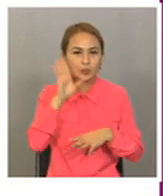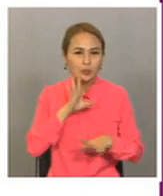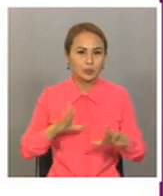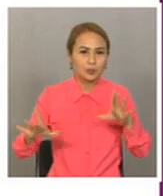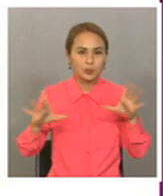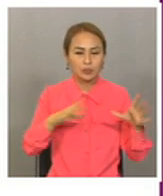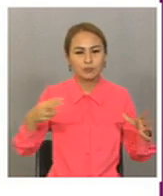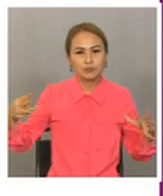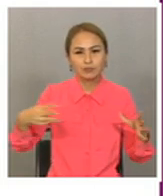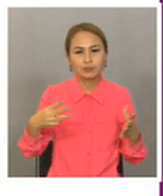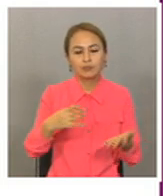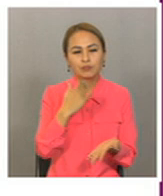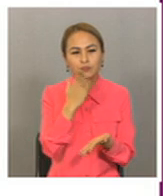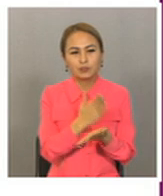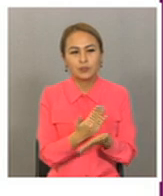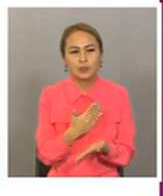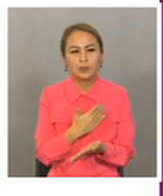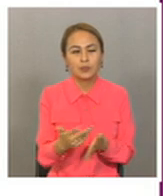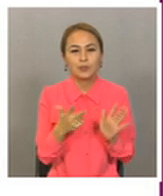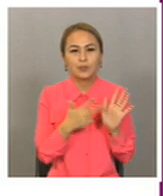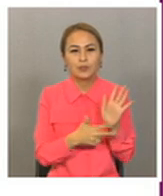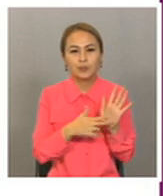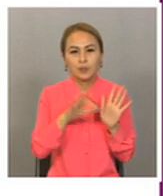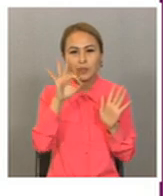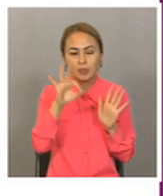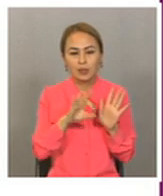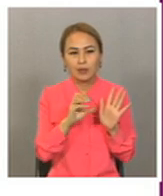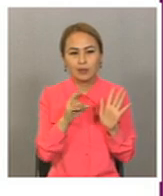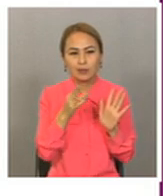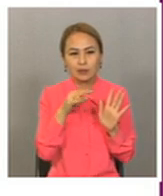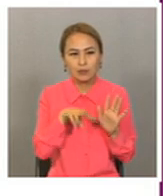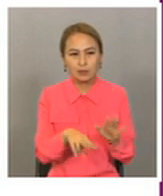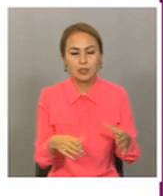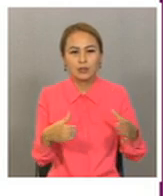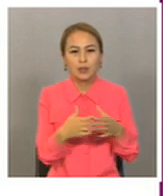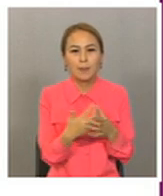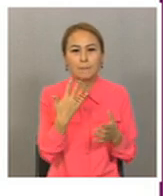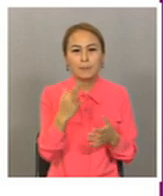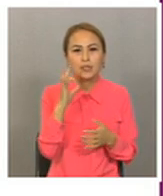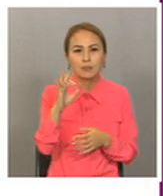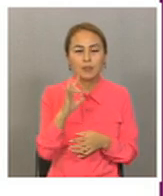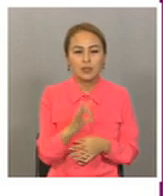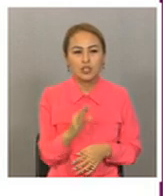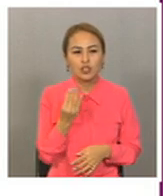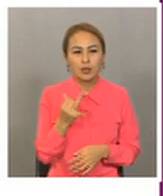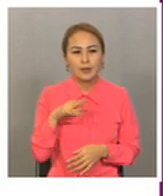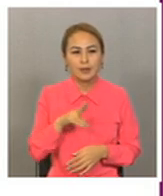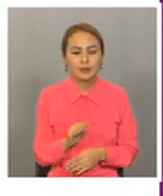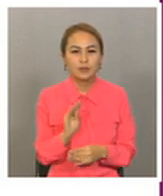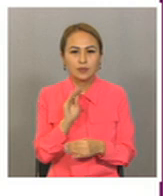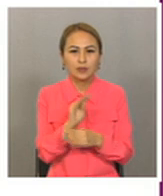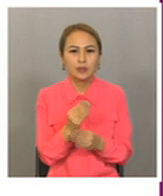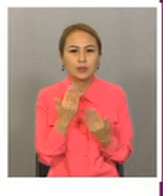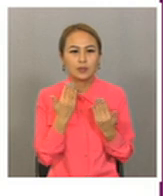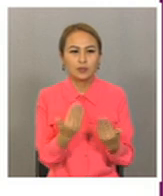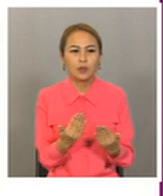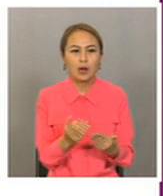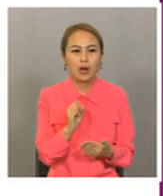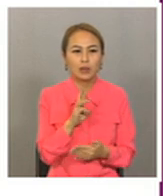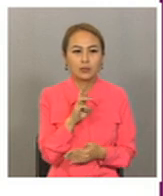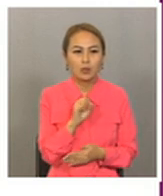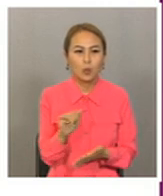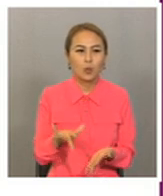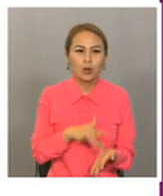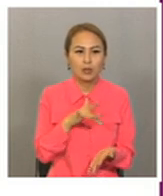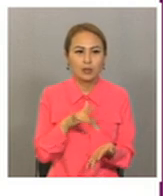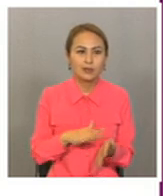сулар құяды. Оның 80% Еділ өзенінің, 5% жайықтың үлесіне тиеді. Ақтау қаласында